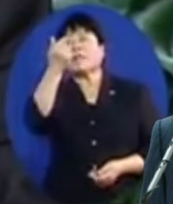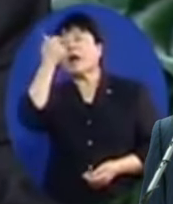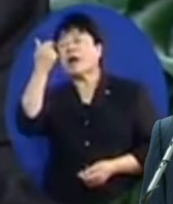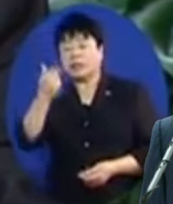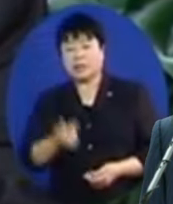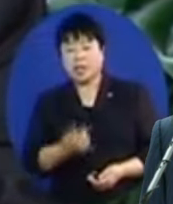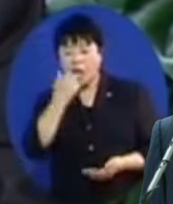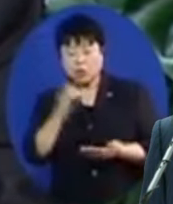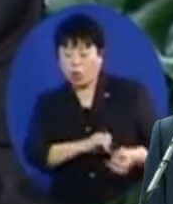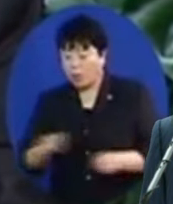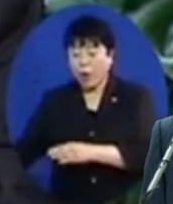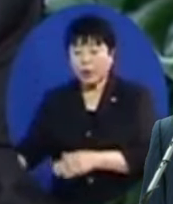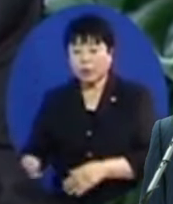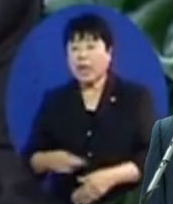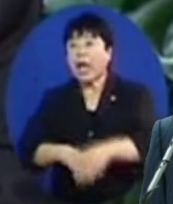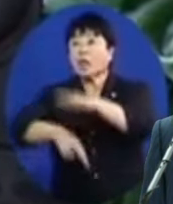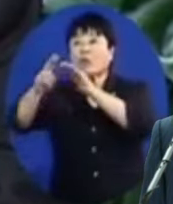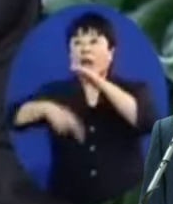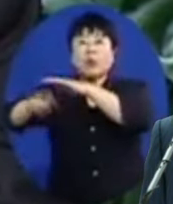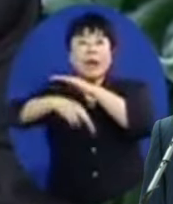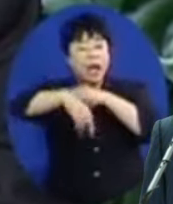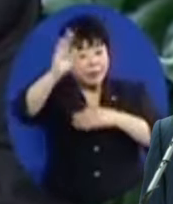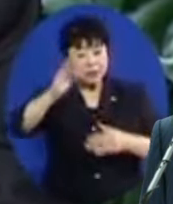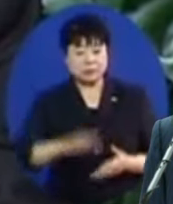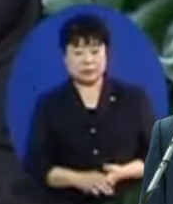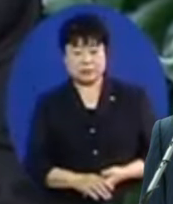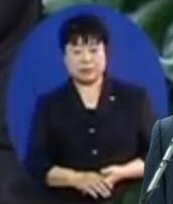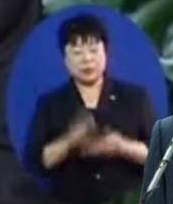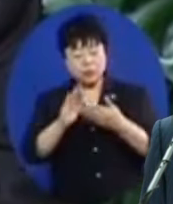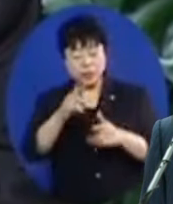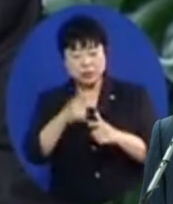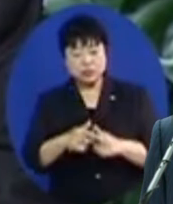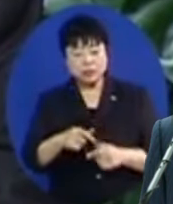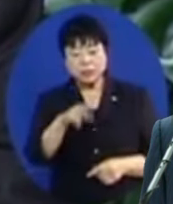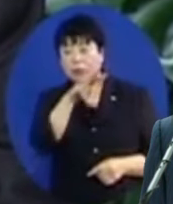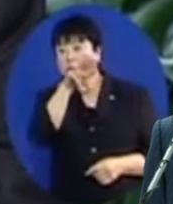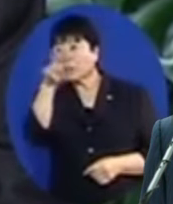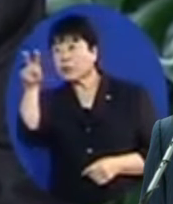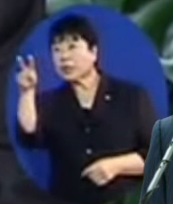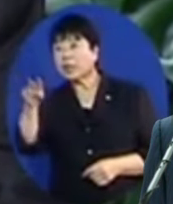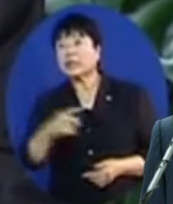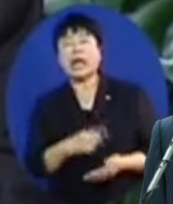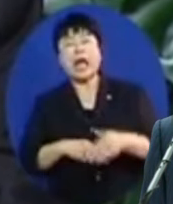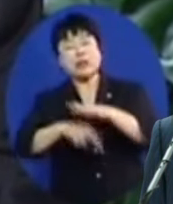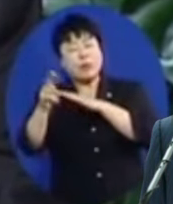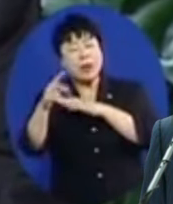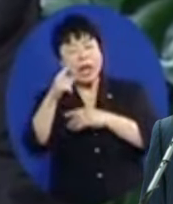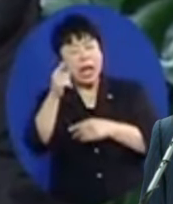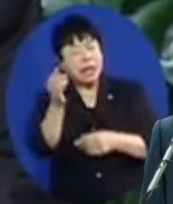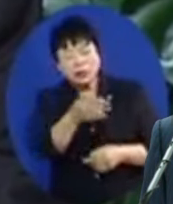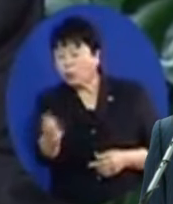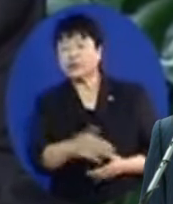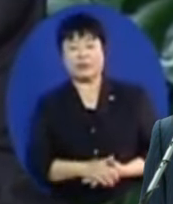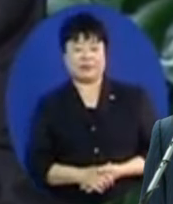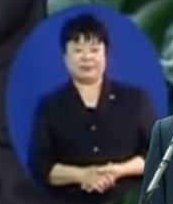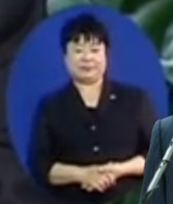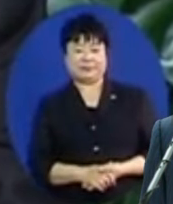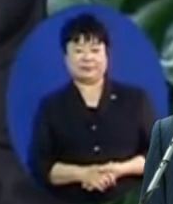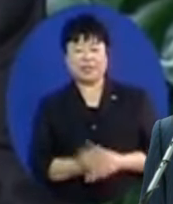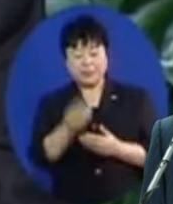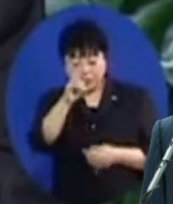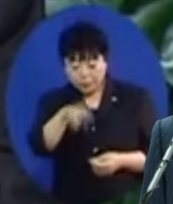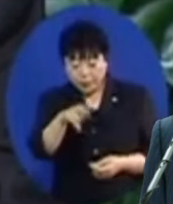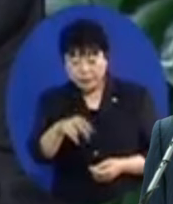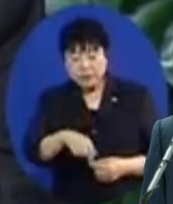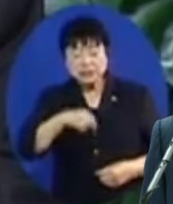돌을 다 놓아버리고 슬며시 뒤로 빠져 도망을 치는데 한참 만에 예수님이 고개를 드니까 다 달아버리고 한 사람도 없어요. 성경